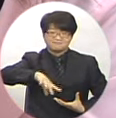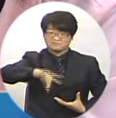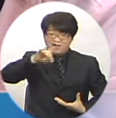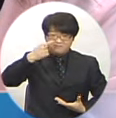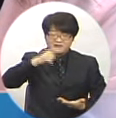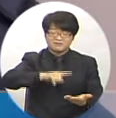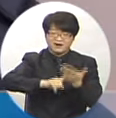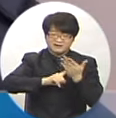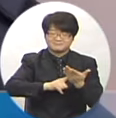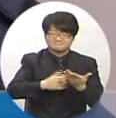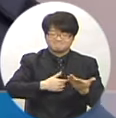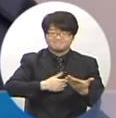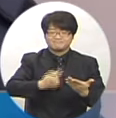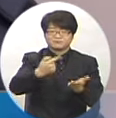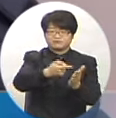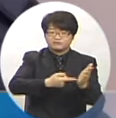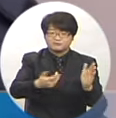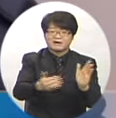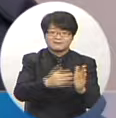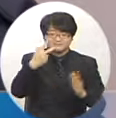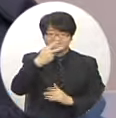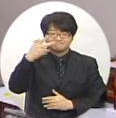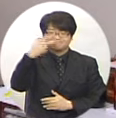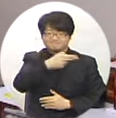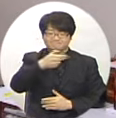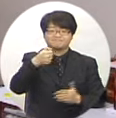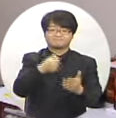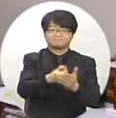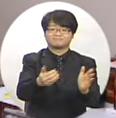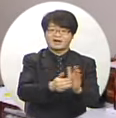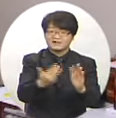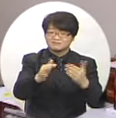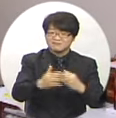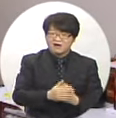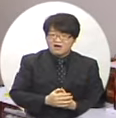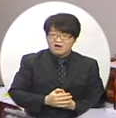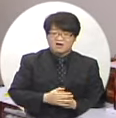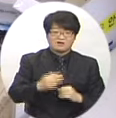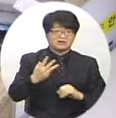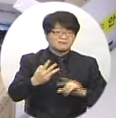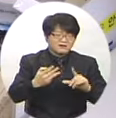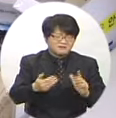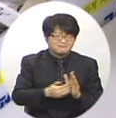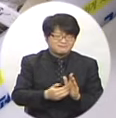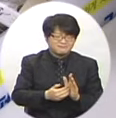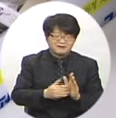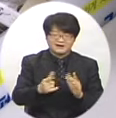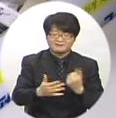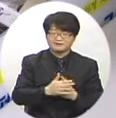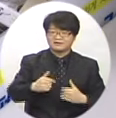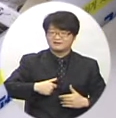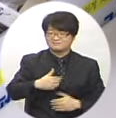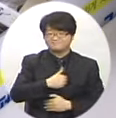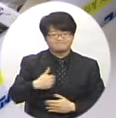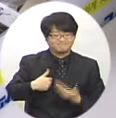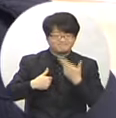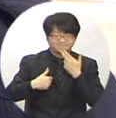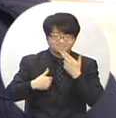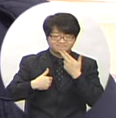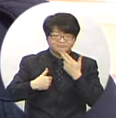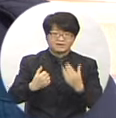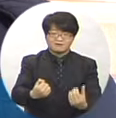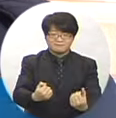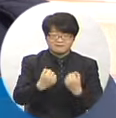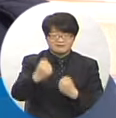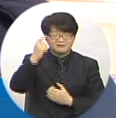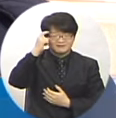받고 금연을 결심하게 됐습니다. 하지만 작심삼일로 끝나지 않을까 자신이 없습니다.